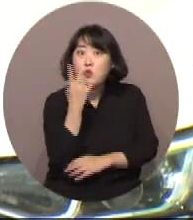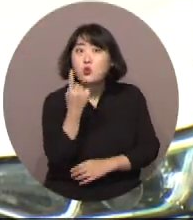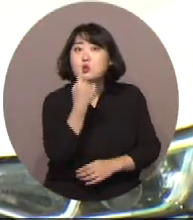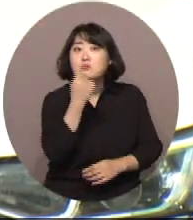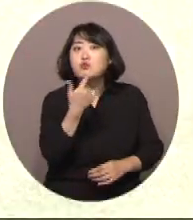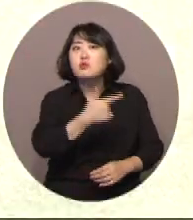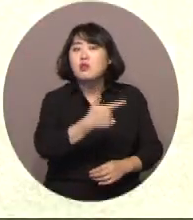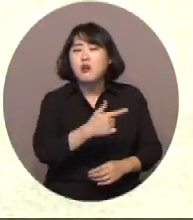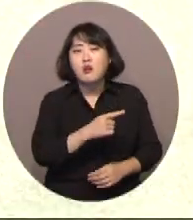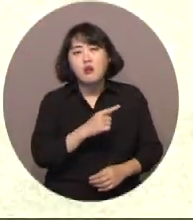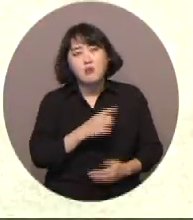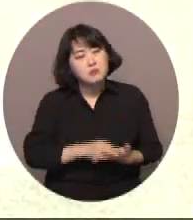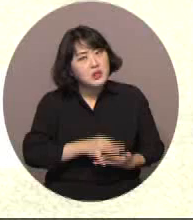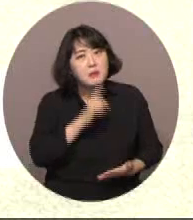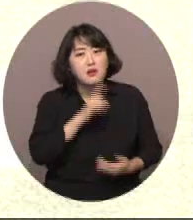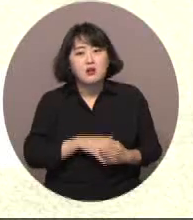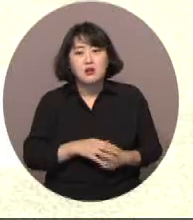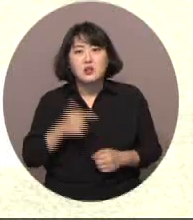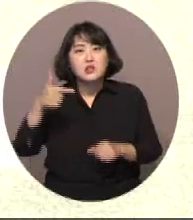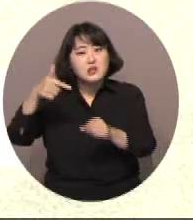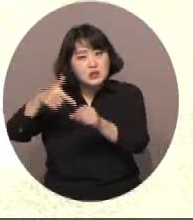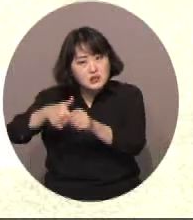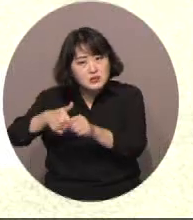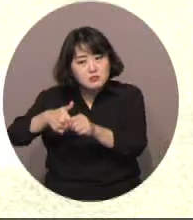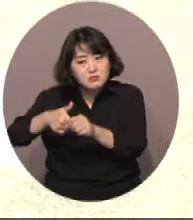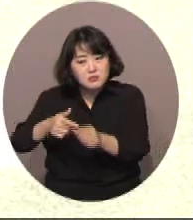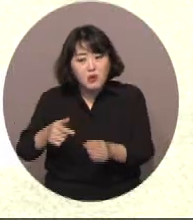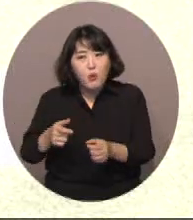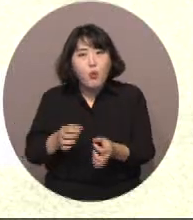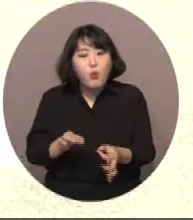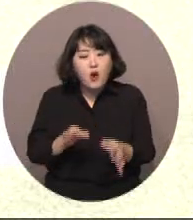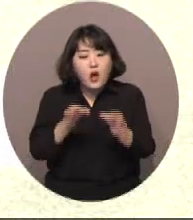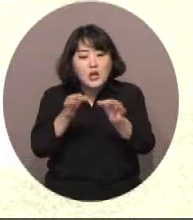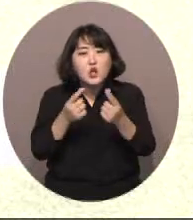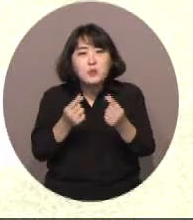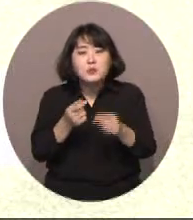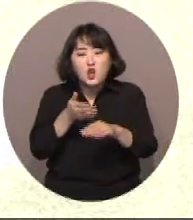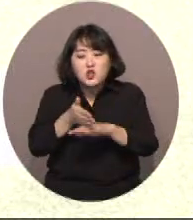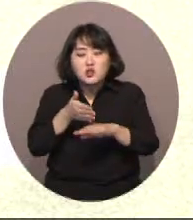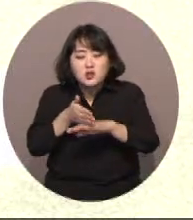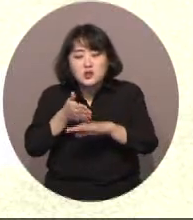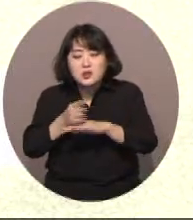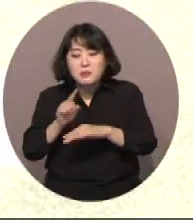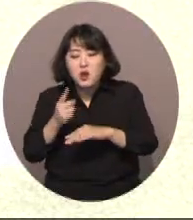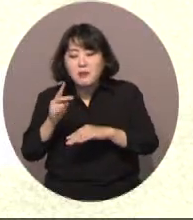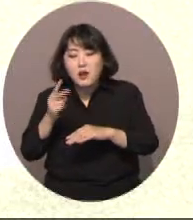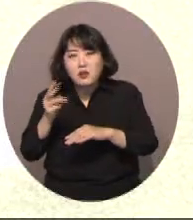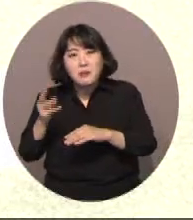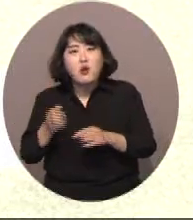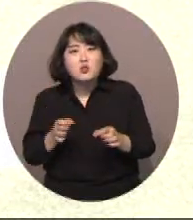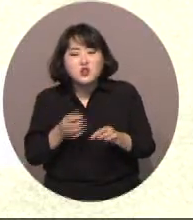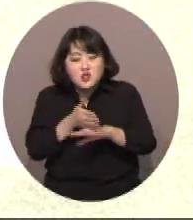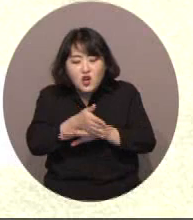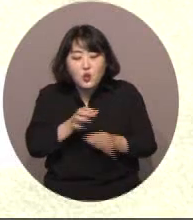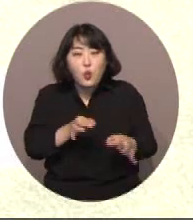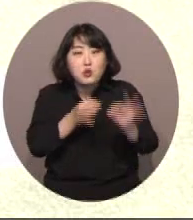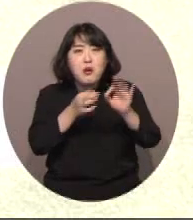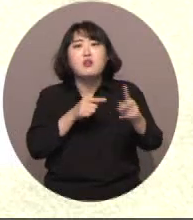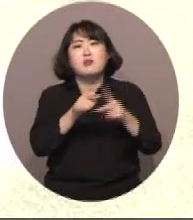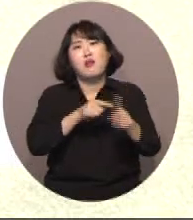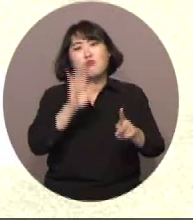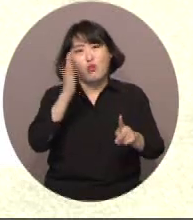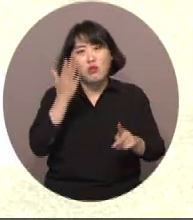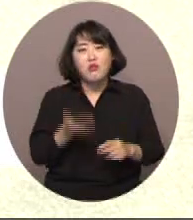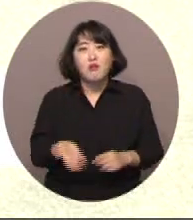입장입니다. 기름값 오르는 것처럼 이렇게 순차적으로 몇백 원씩 오르면은 이제 이해를